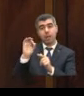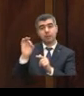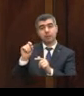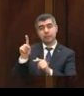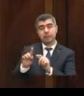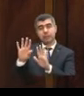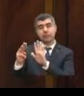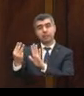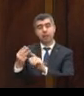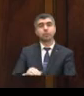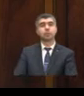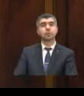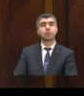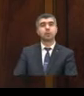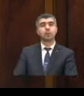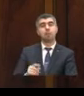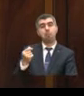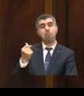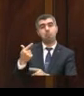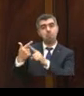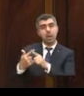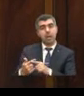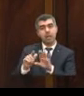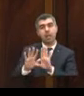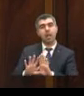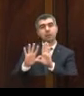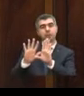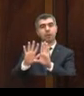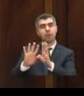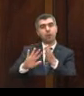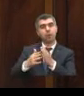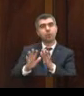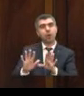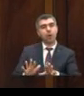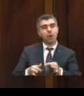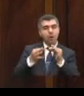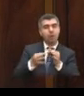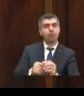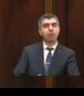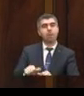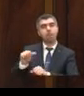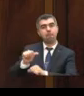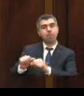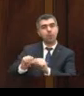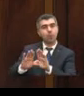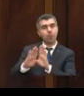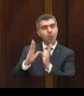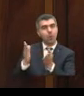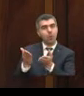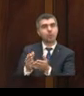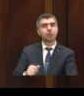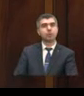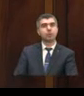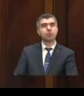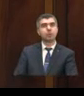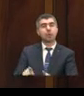للقانون المالية ولا سيما الفصل 10 منه، واستحضارا لمختلف التغيرات الطارئة